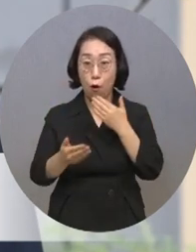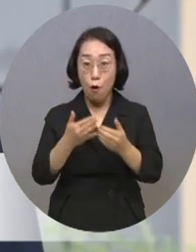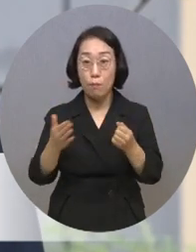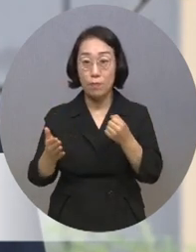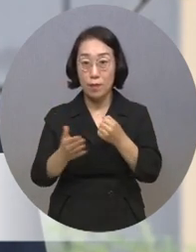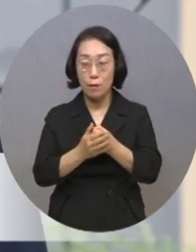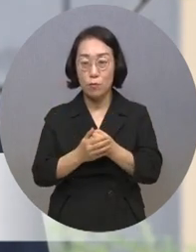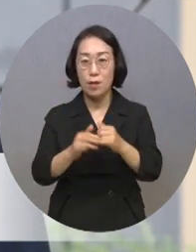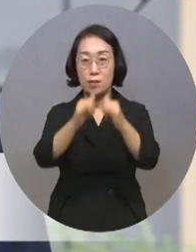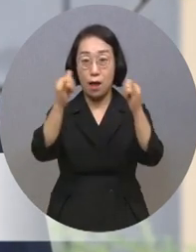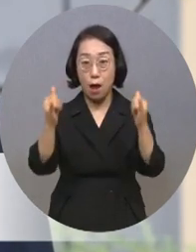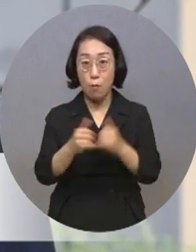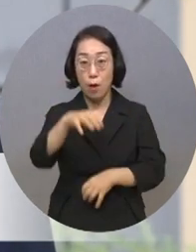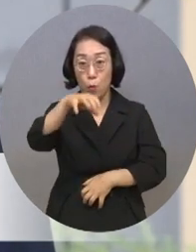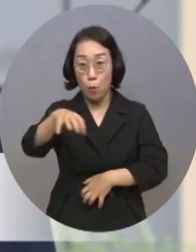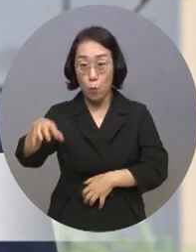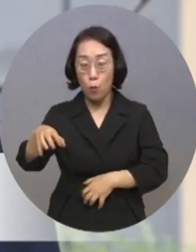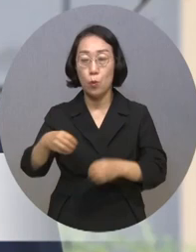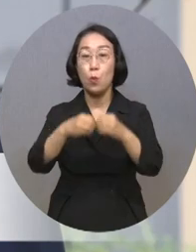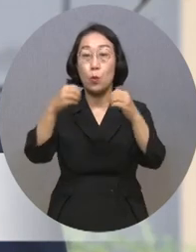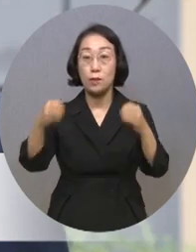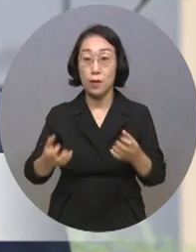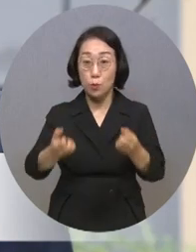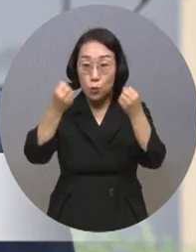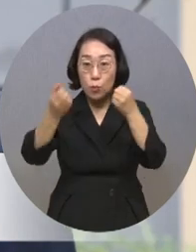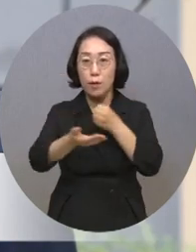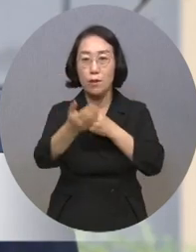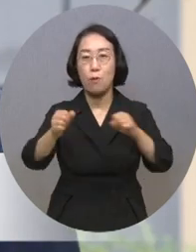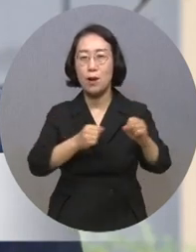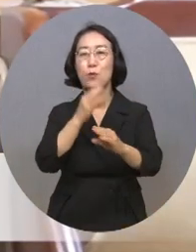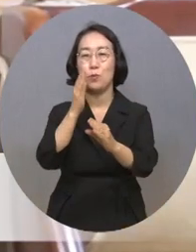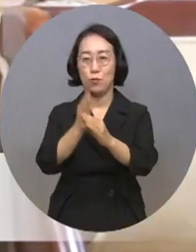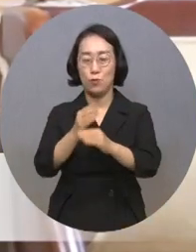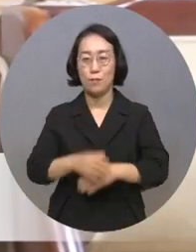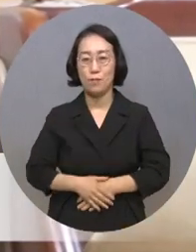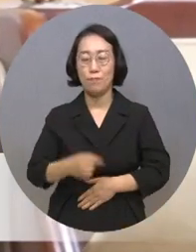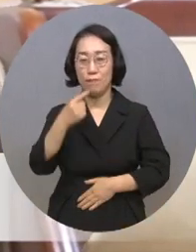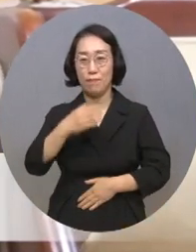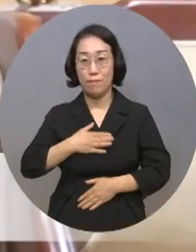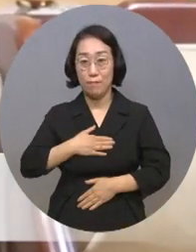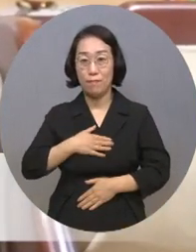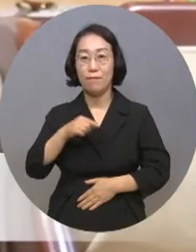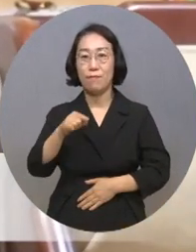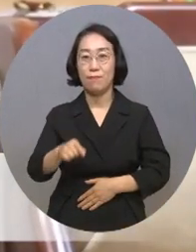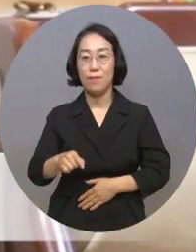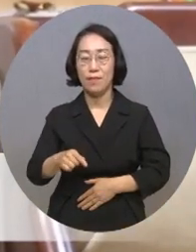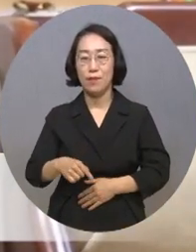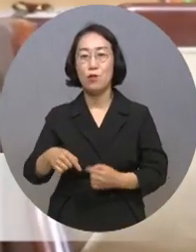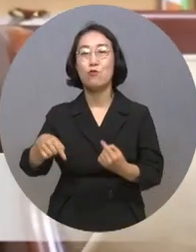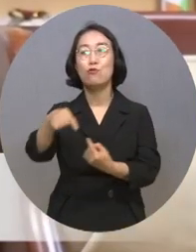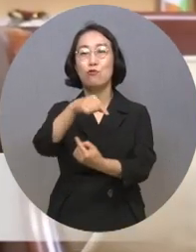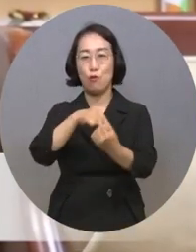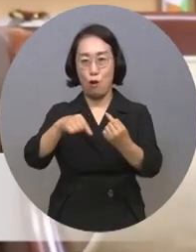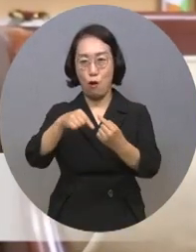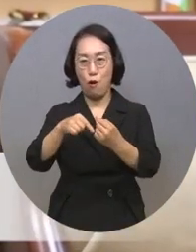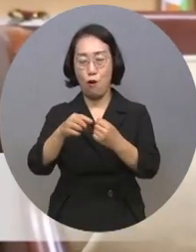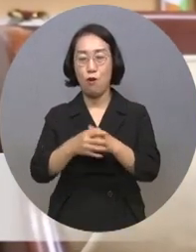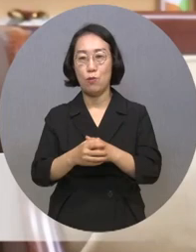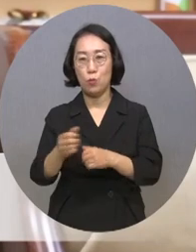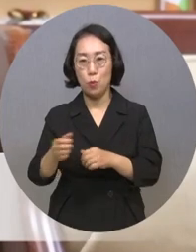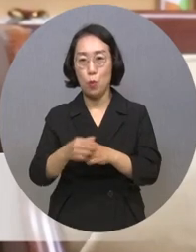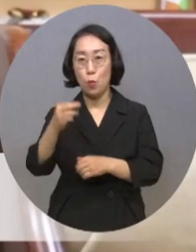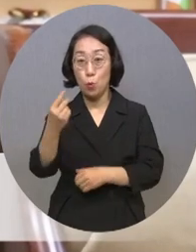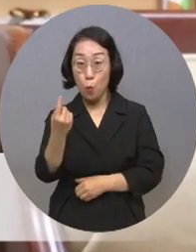곳곳에서 많은 동문들이 열심히 활동하고 있습니다. 저도 일산고등학교 운영위원이자 경기도